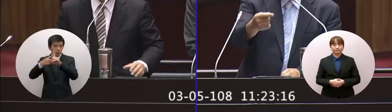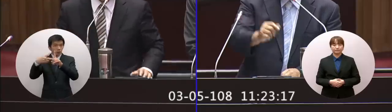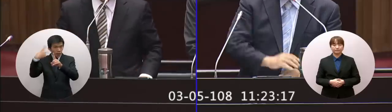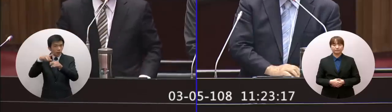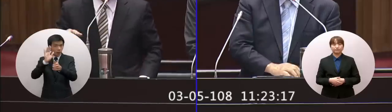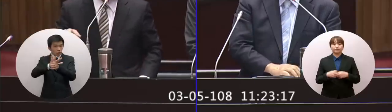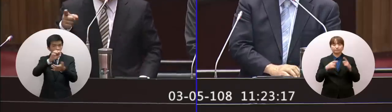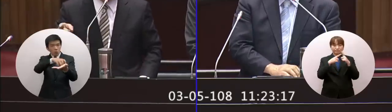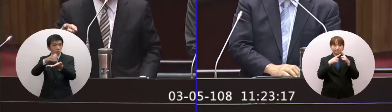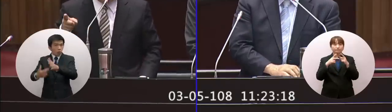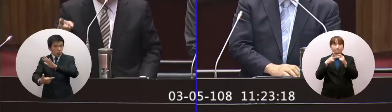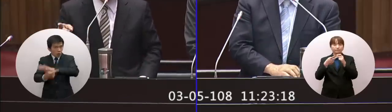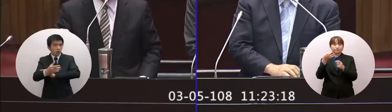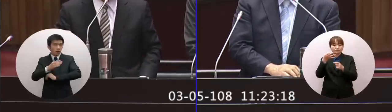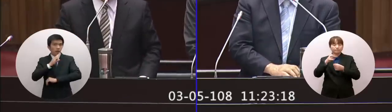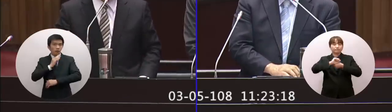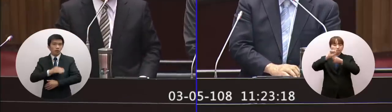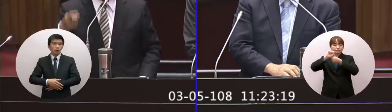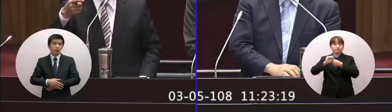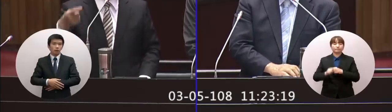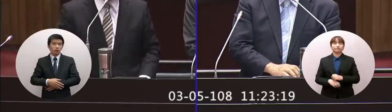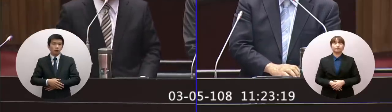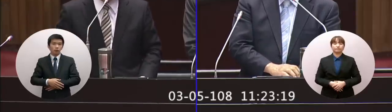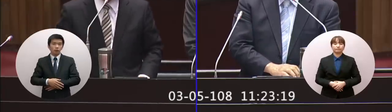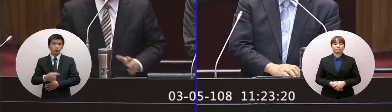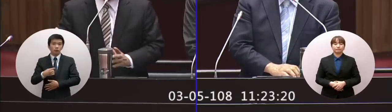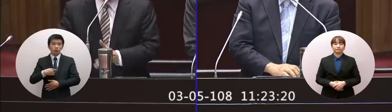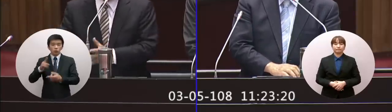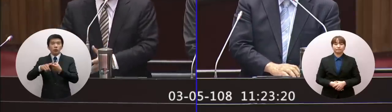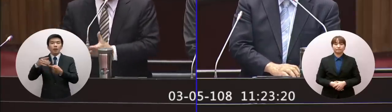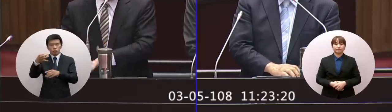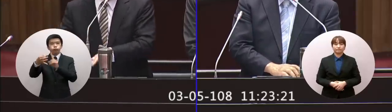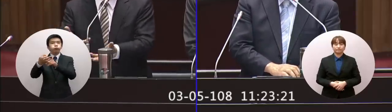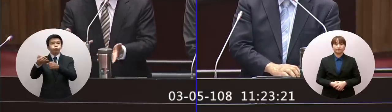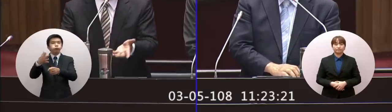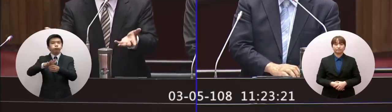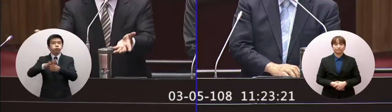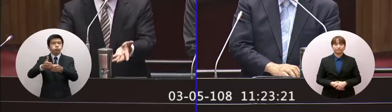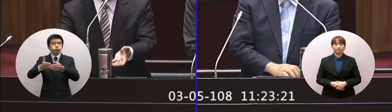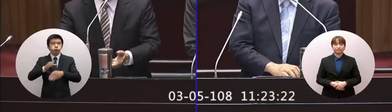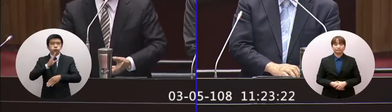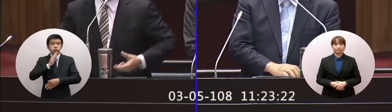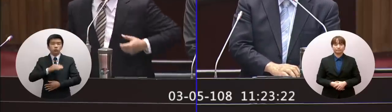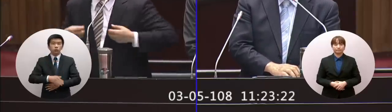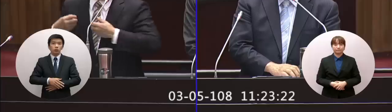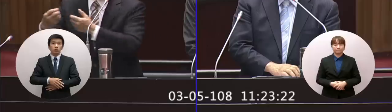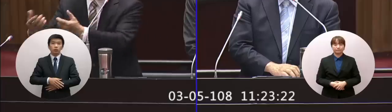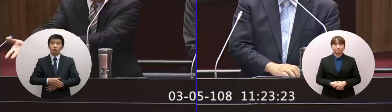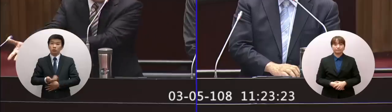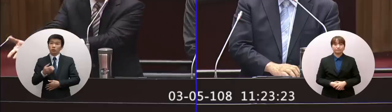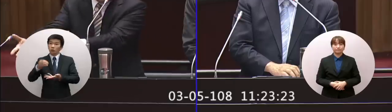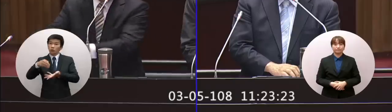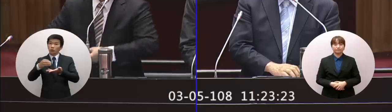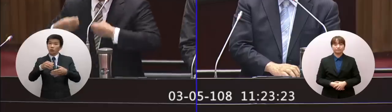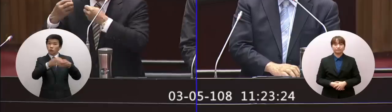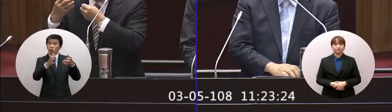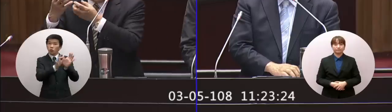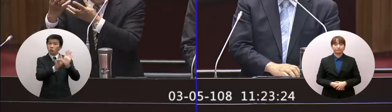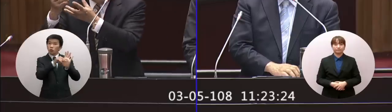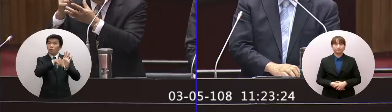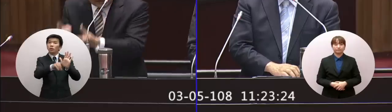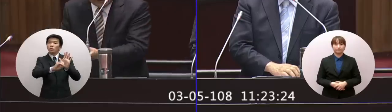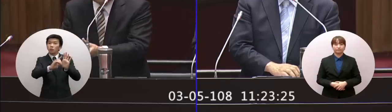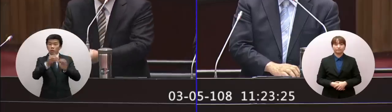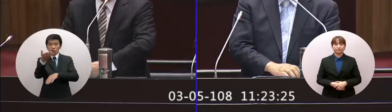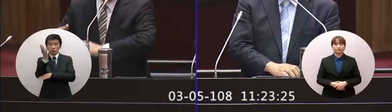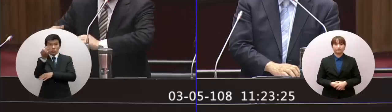能力 跟经费的， 所以我一直觉得对了，经费就是，所以你看我说都兰部落就是我补助经费，